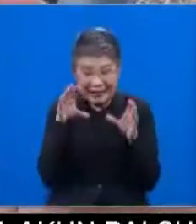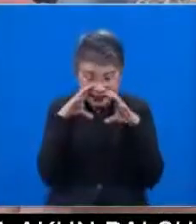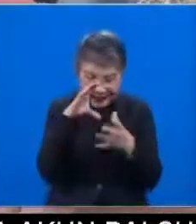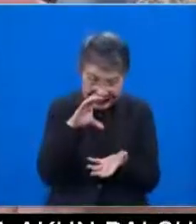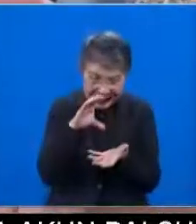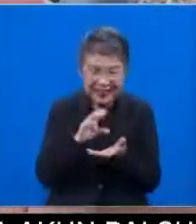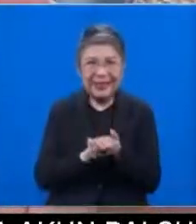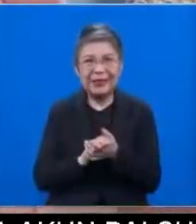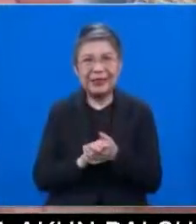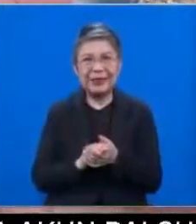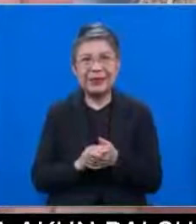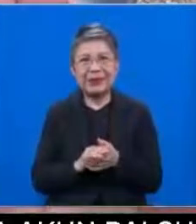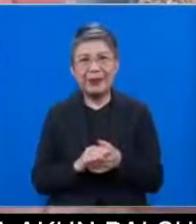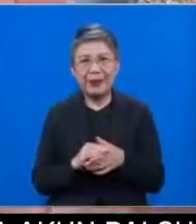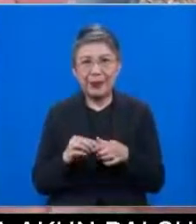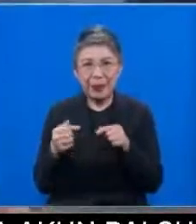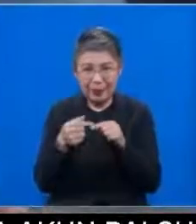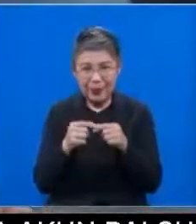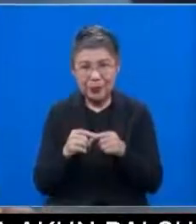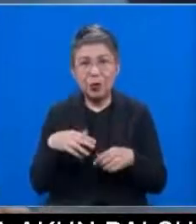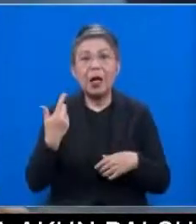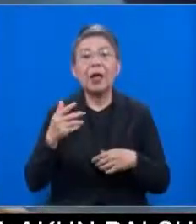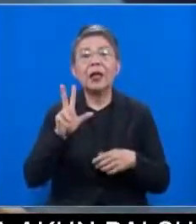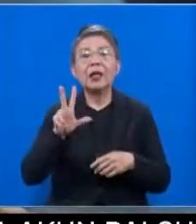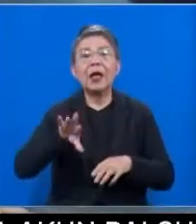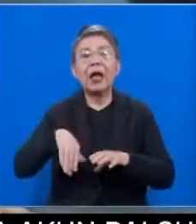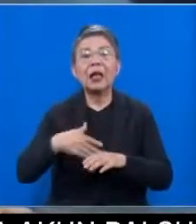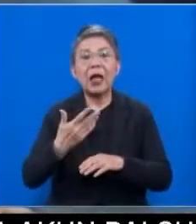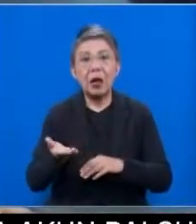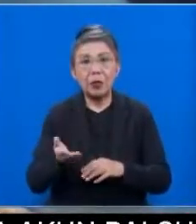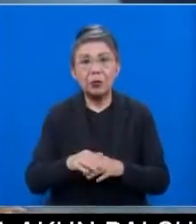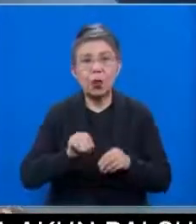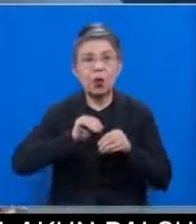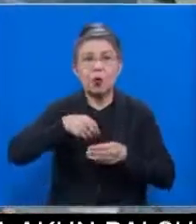Bonsai Kamboja yang bisnisnya sudah dijalankan sejak 3 tahun lalu ini sudah dipasarkan